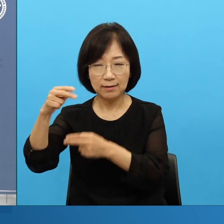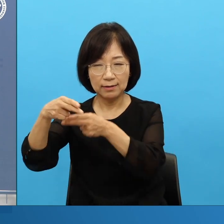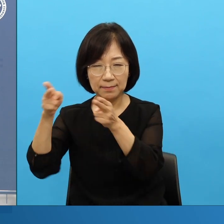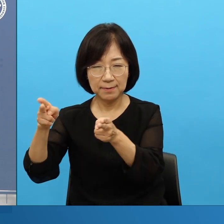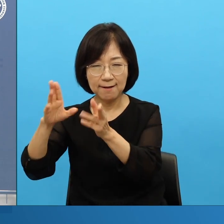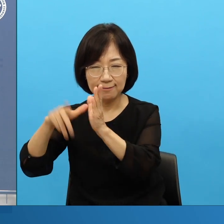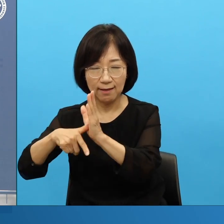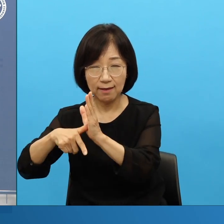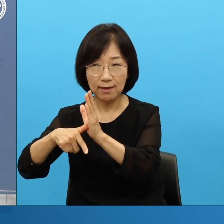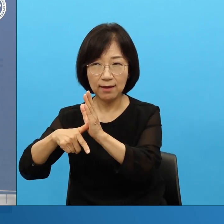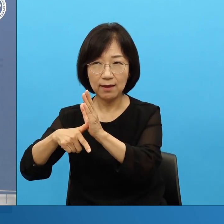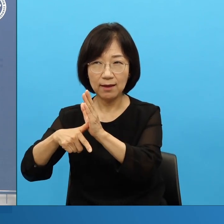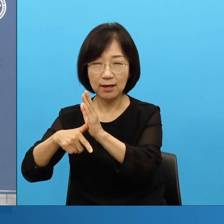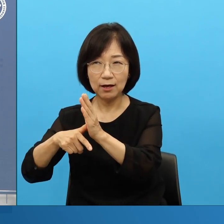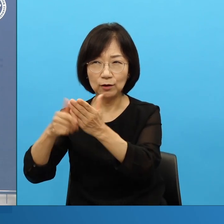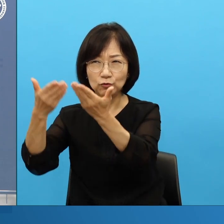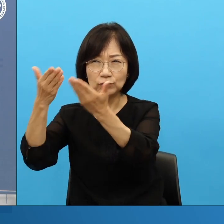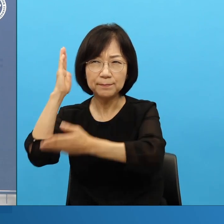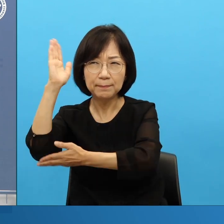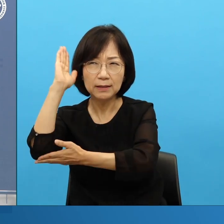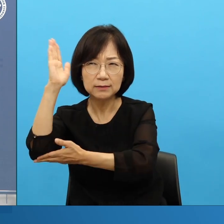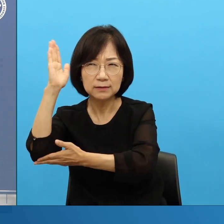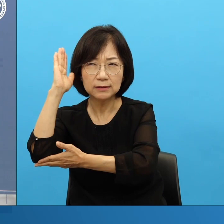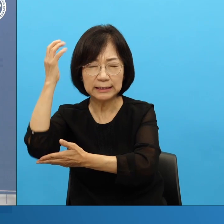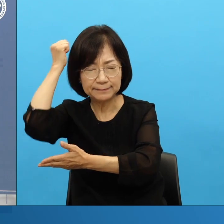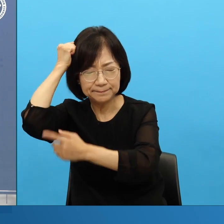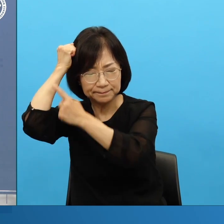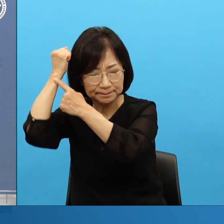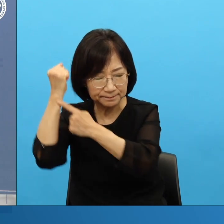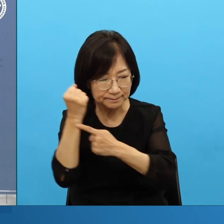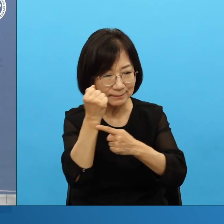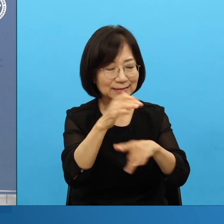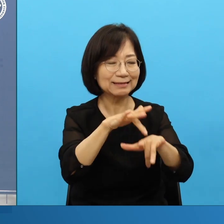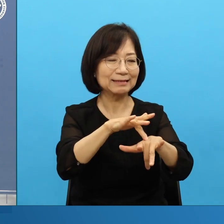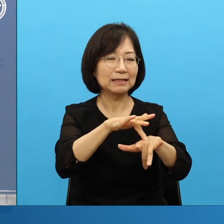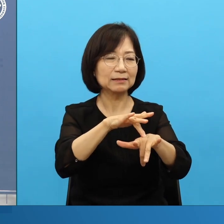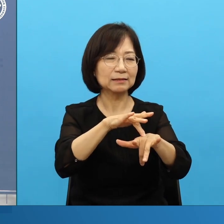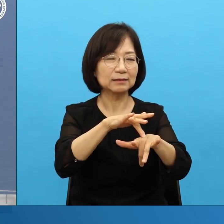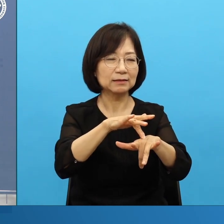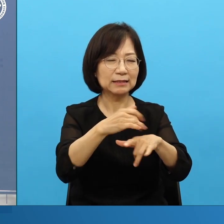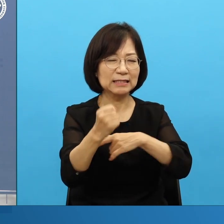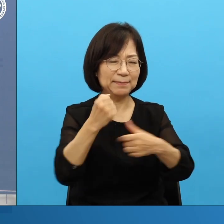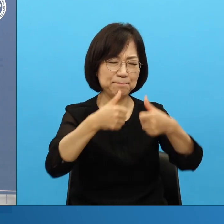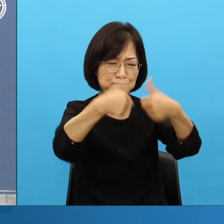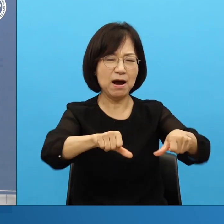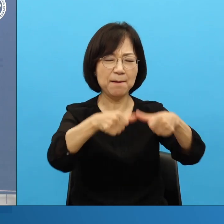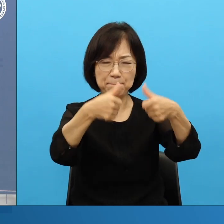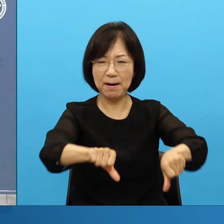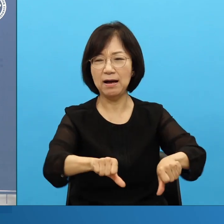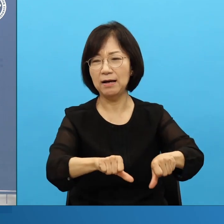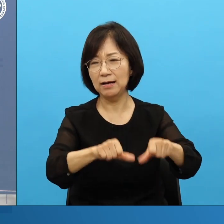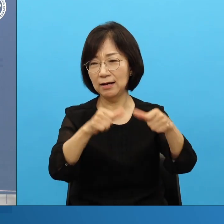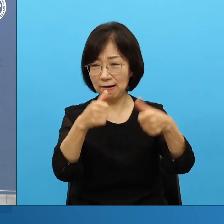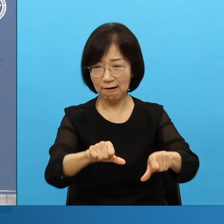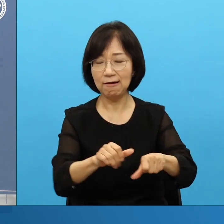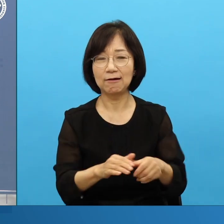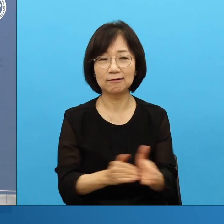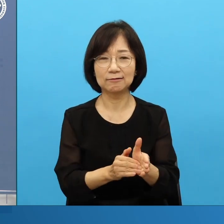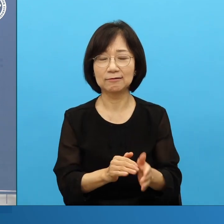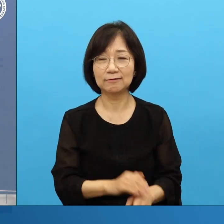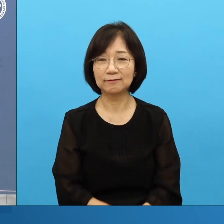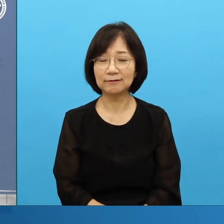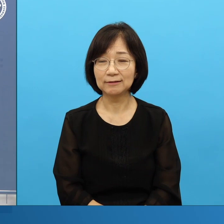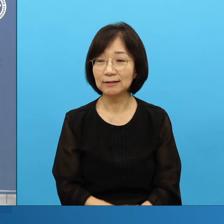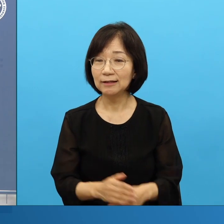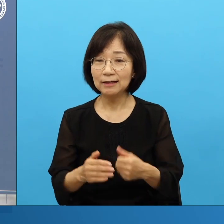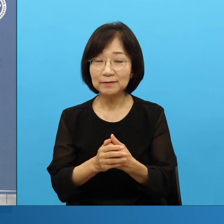to receive the message that demolished all the strongholds of Satan that was taking place in the marks of the 그래서 room. 바울이 회당으로 영적 문제가 있는